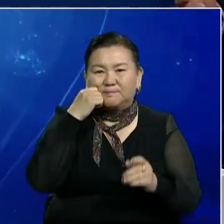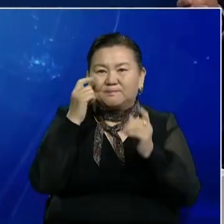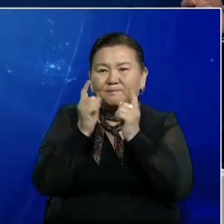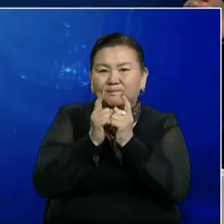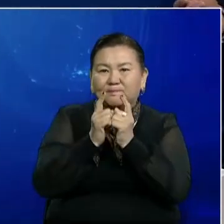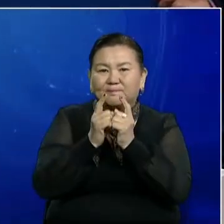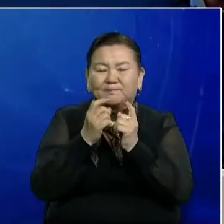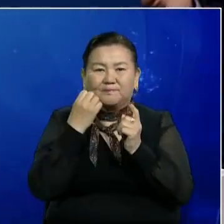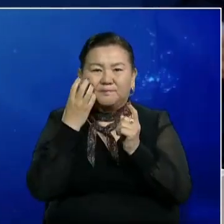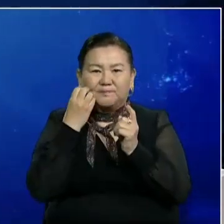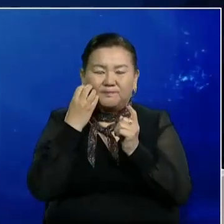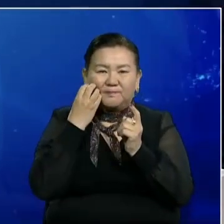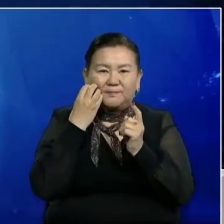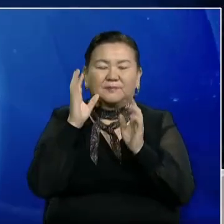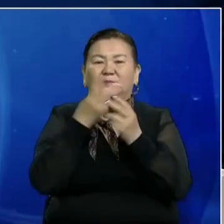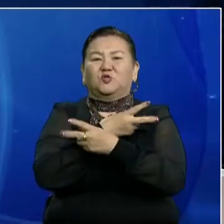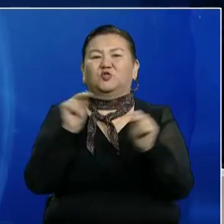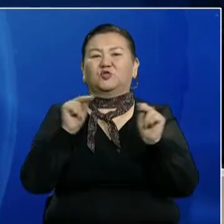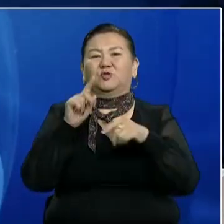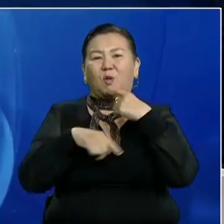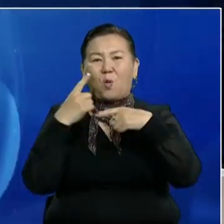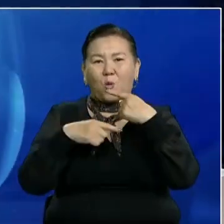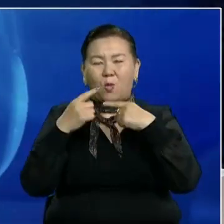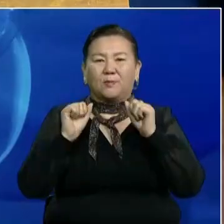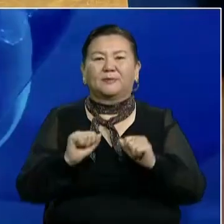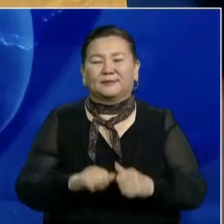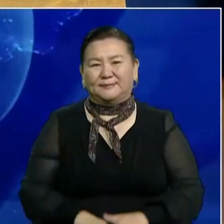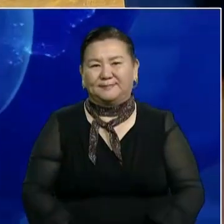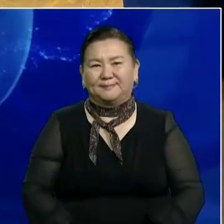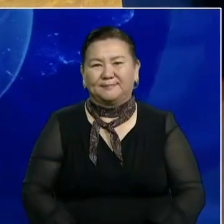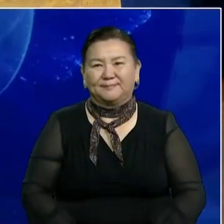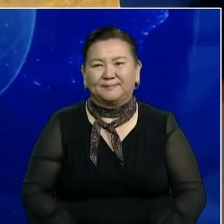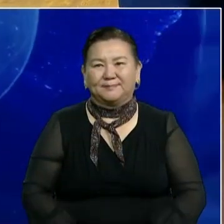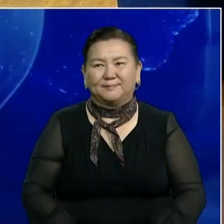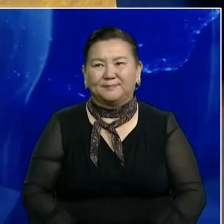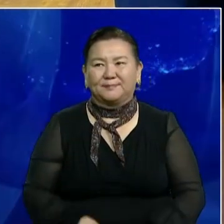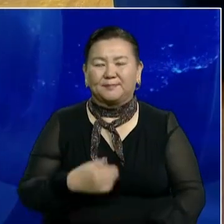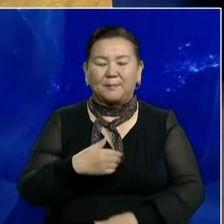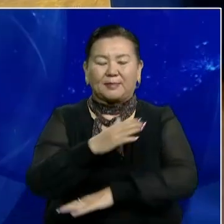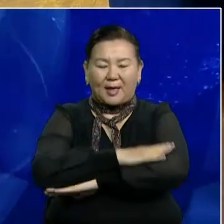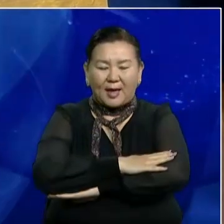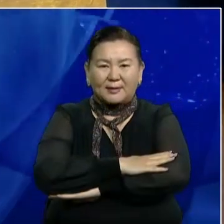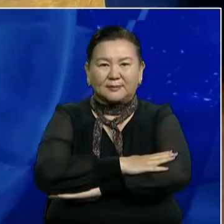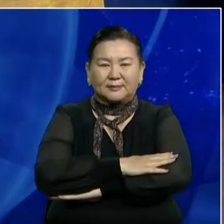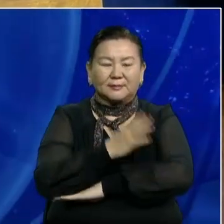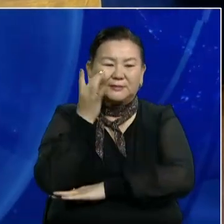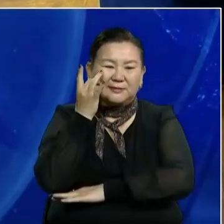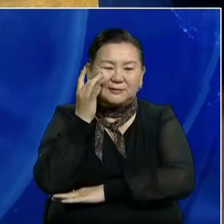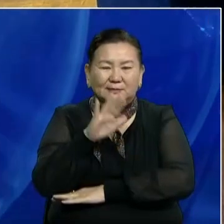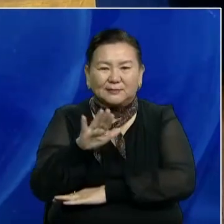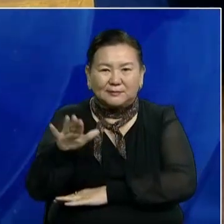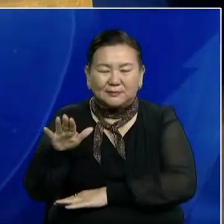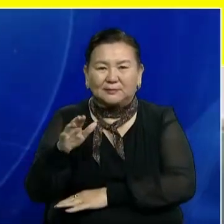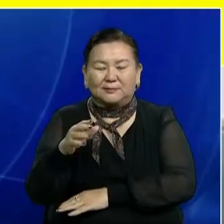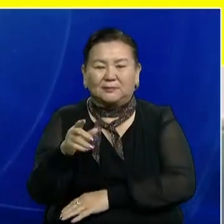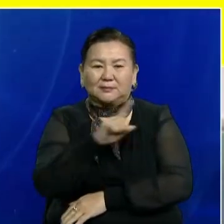нэг хүмүүсний хүмүүс чинь ингээд хилэн талангаа хэрдэг болчихсон. За Англиэр болохоор ингээд хүүгүүд бүр ингээд төлхөө урагшаа